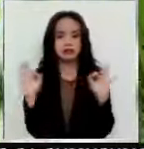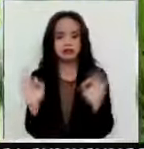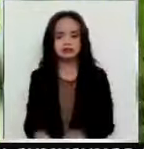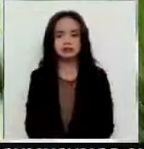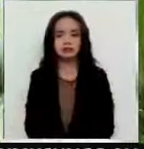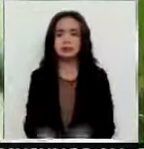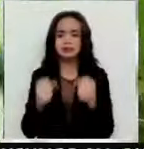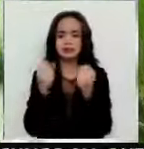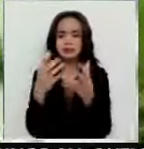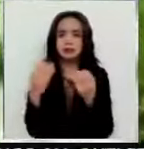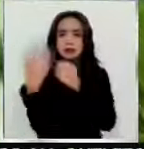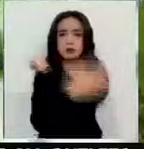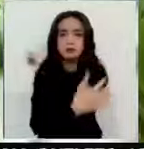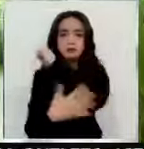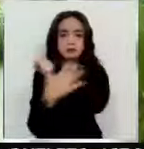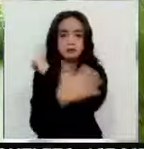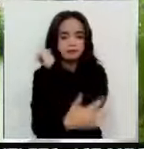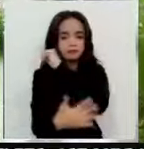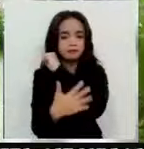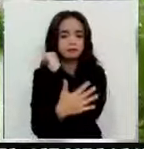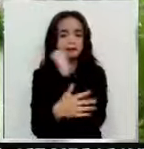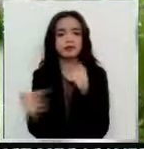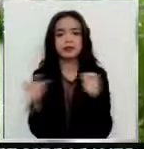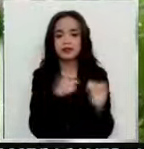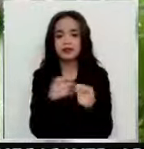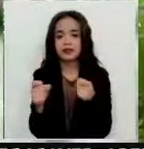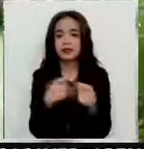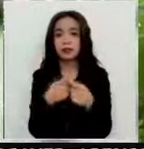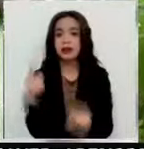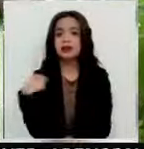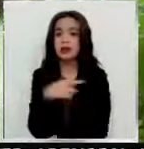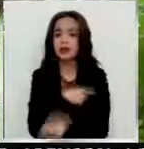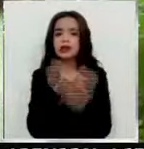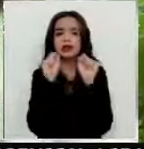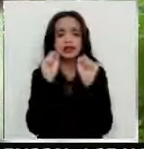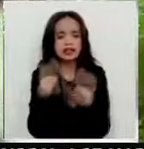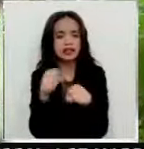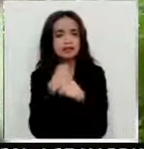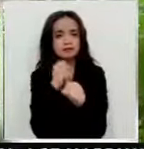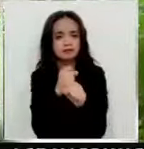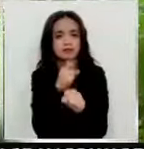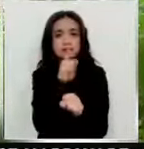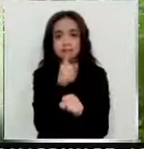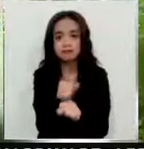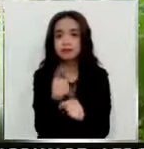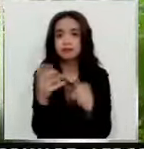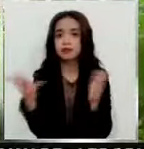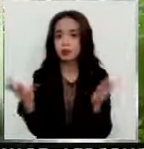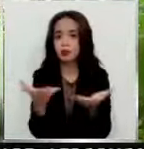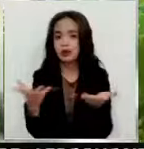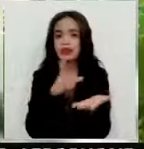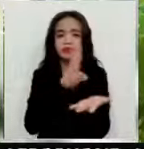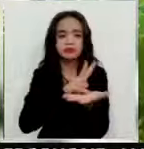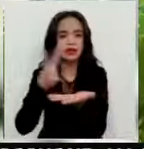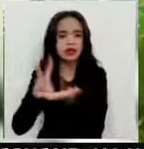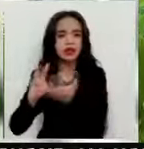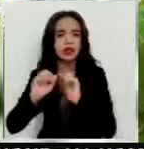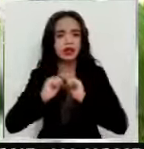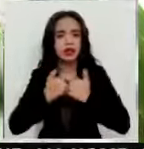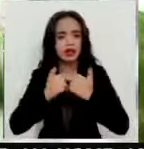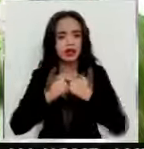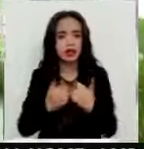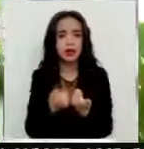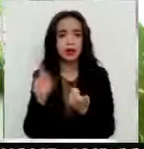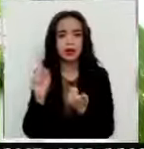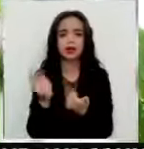sa ideal e-waste management. Pero tayo mismo, pwede nating masiguro kung saan yung mga lugar at paraan para ma-dispose sa mga ito.